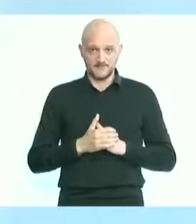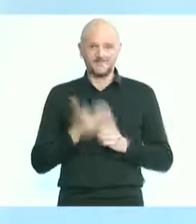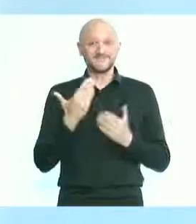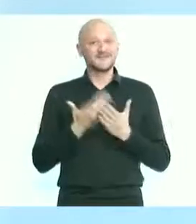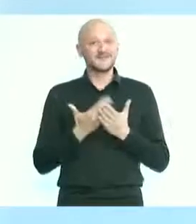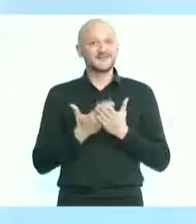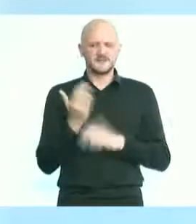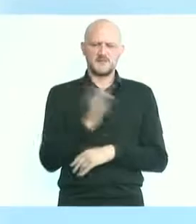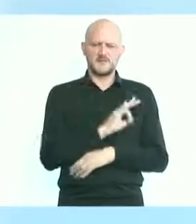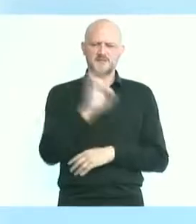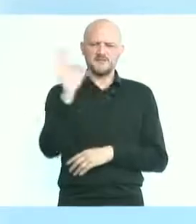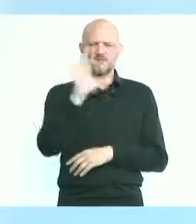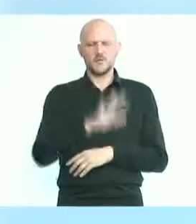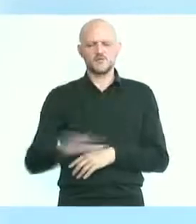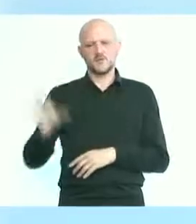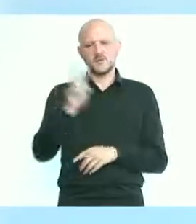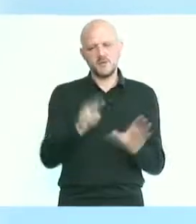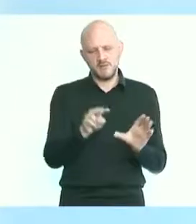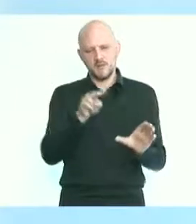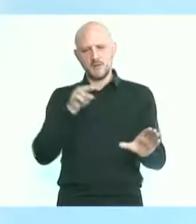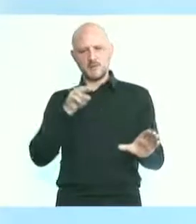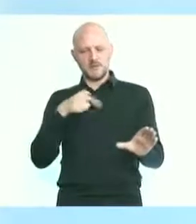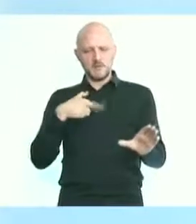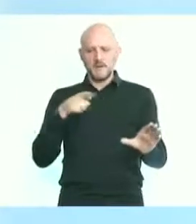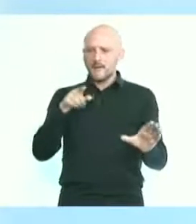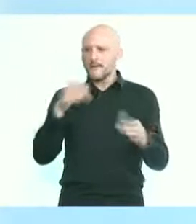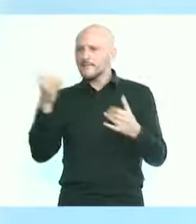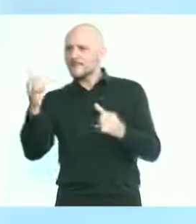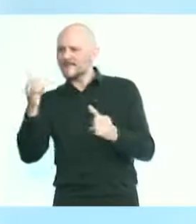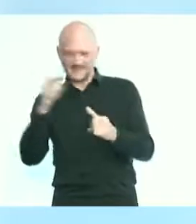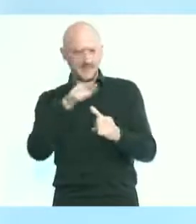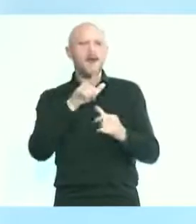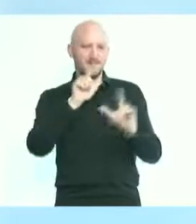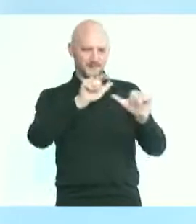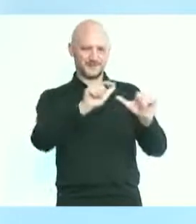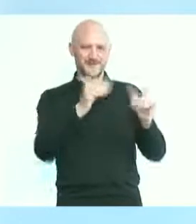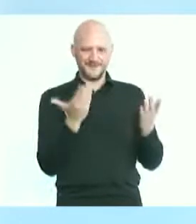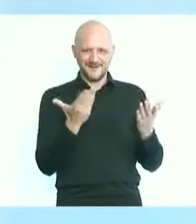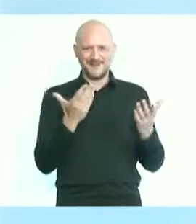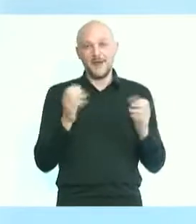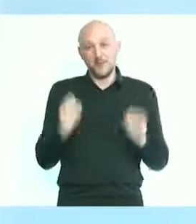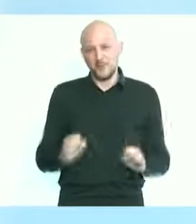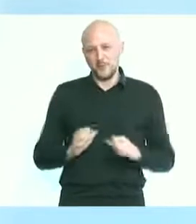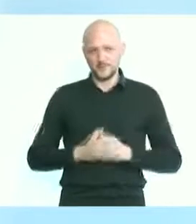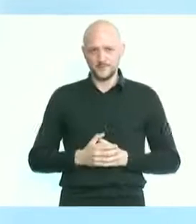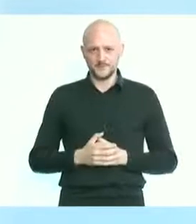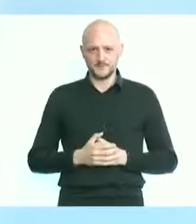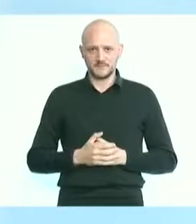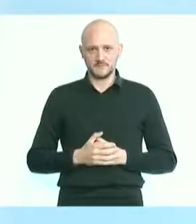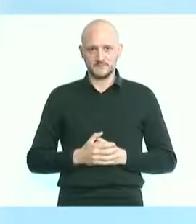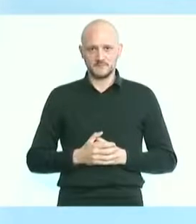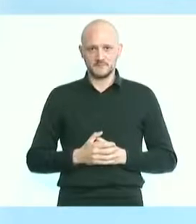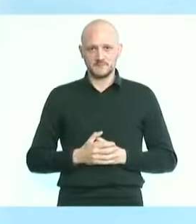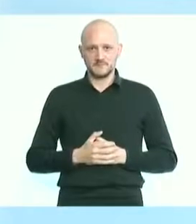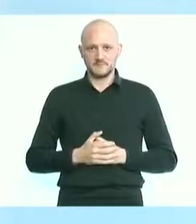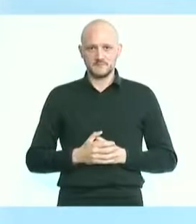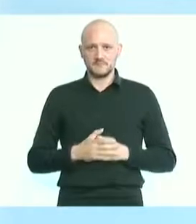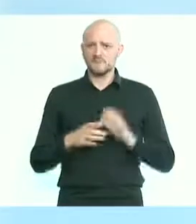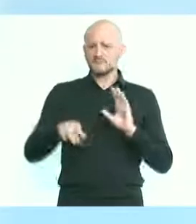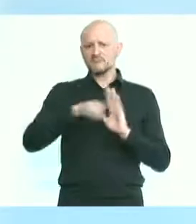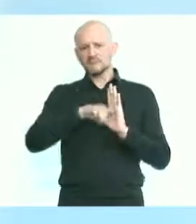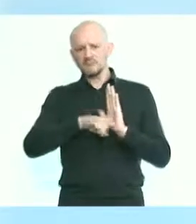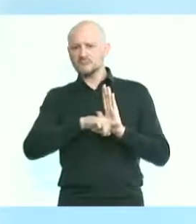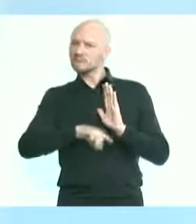donner l'information de ce qui est déjà accessible. Le dispositif est simple. La ministre Sarah El Haïry le développera